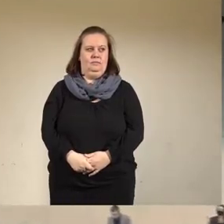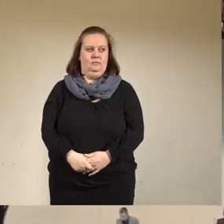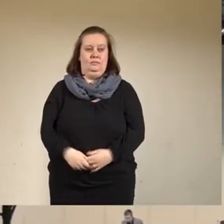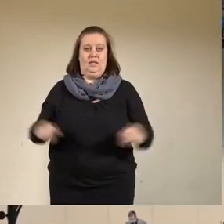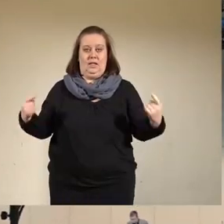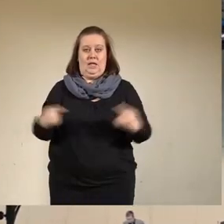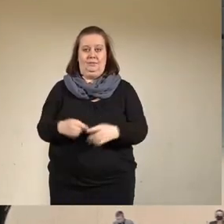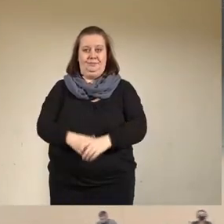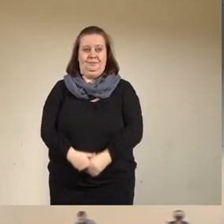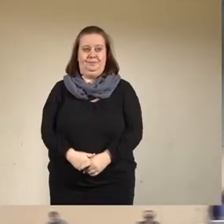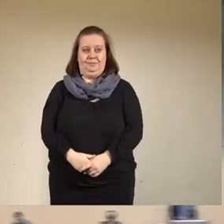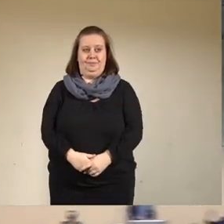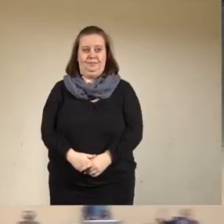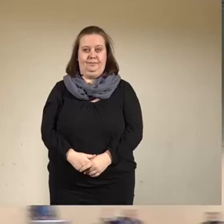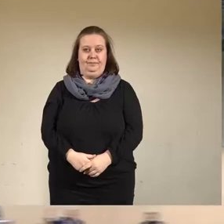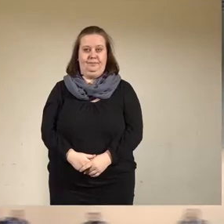Gegenstimmen?